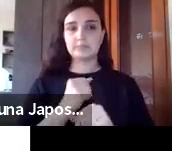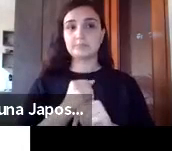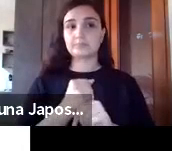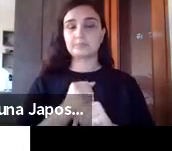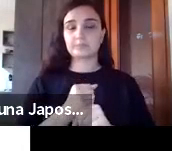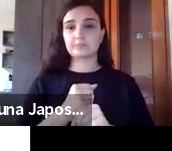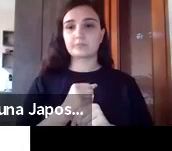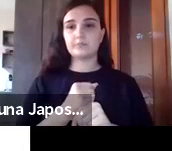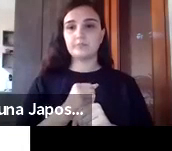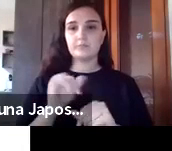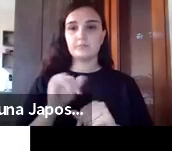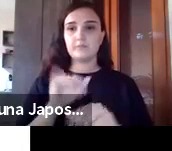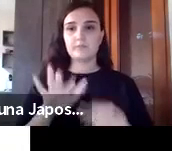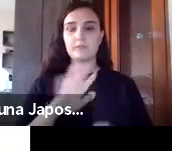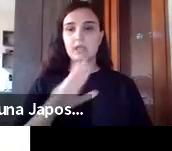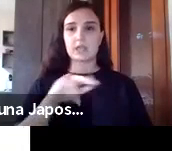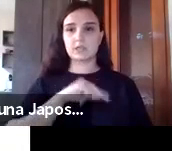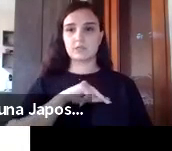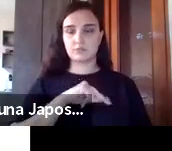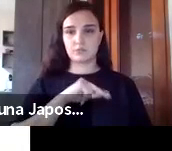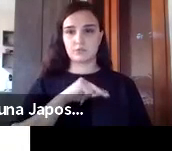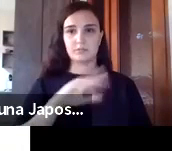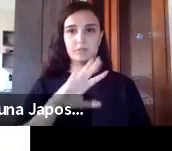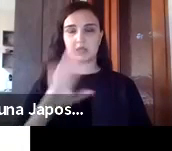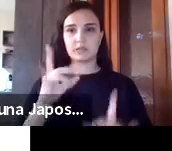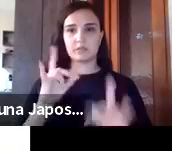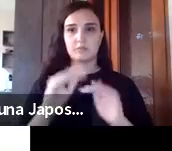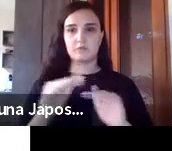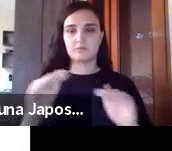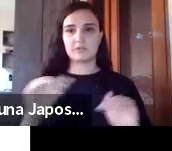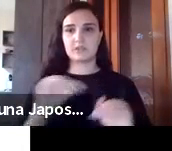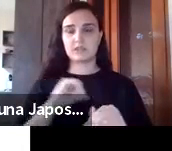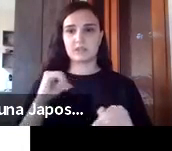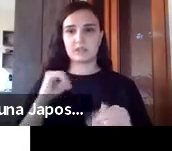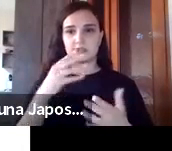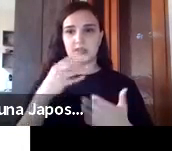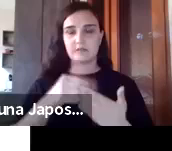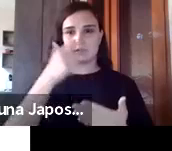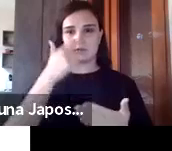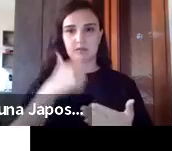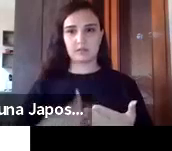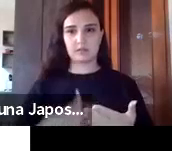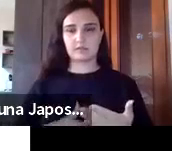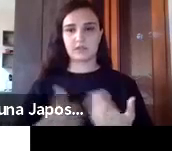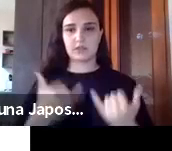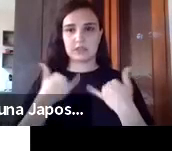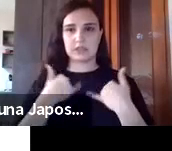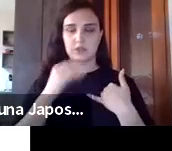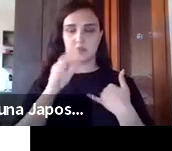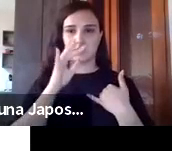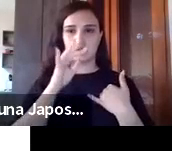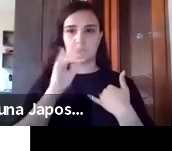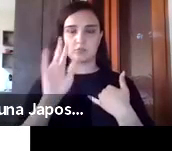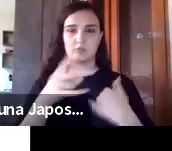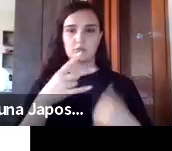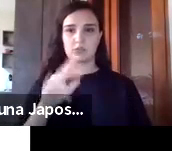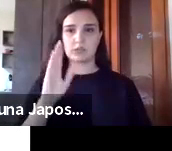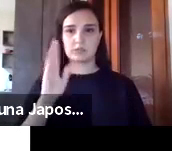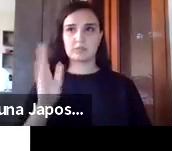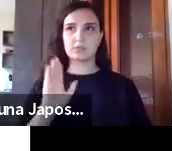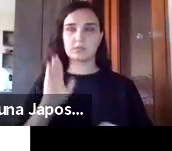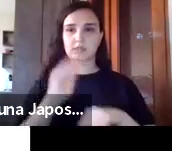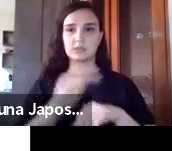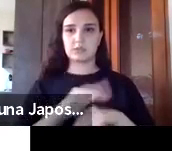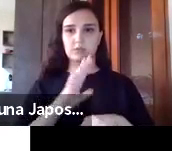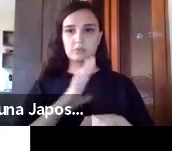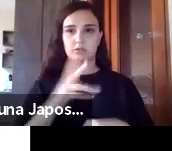სადაც არც მუშაობთ, არც ბავშვებთან ხართ, თქვენთვის უთმობთ თქვენ თავს დროს. ნუ იქნება მთელი დღე,